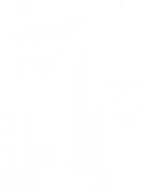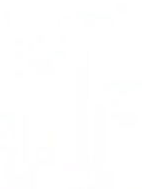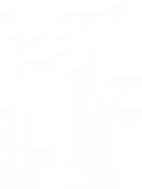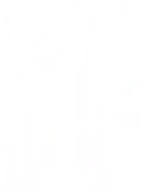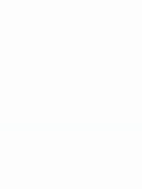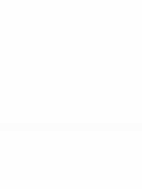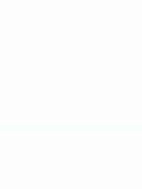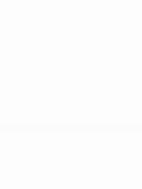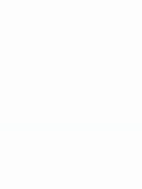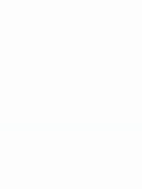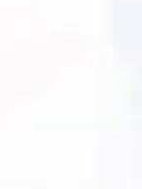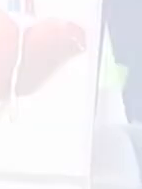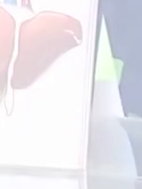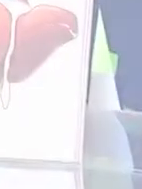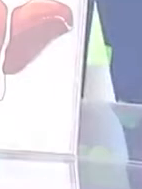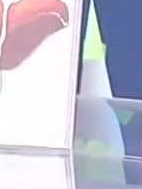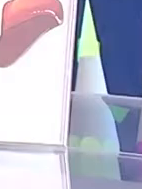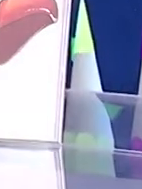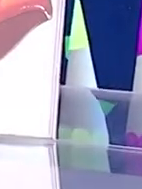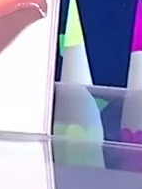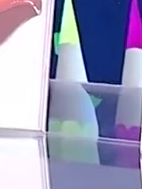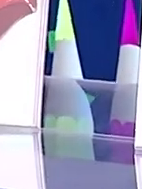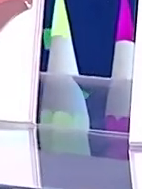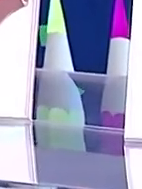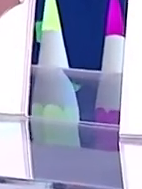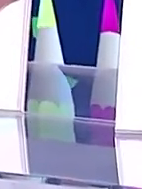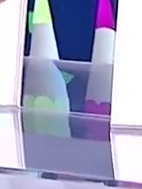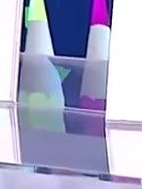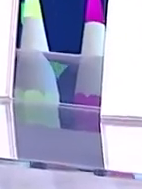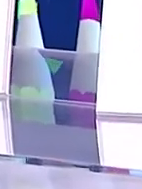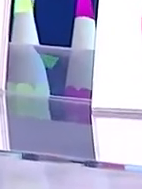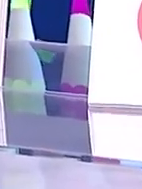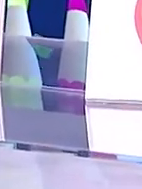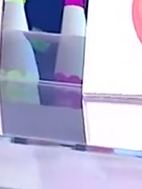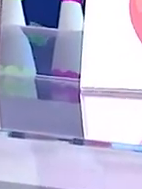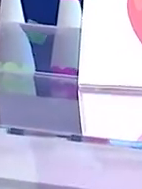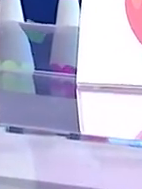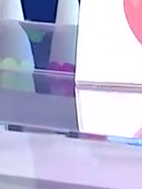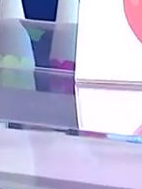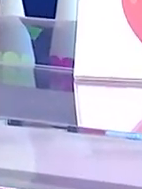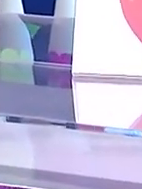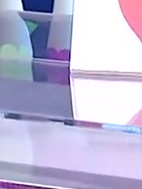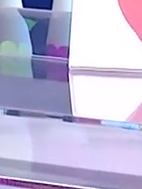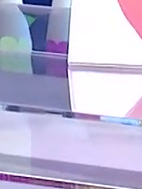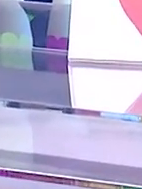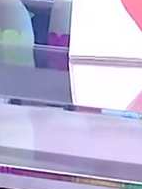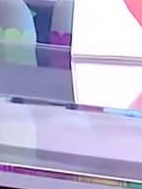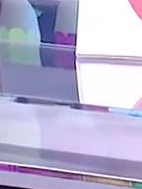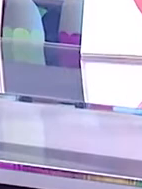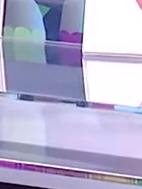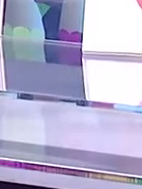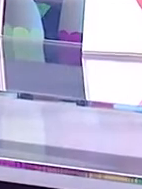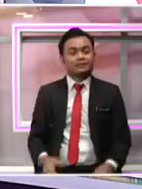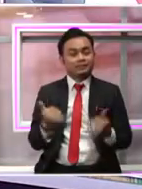Sidik TV GPM Hai remora assalamualaikum apa kabar murid-murid di rumah Anda sedang menonton